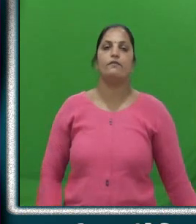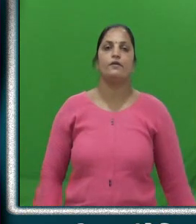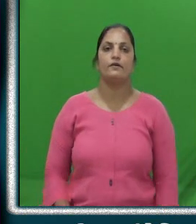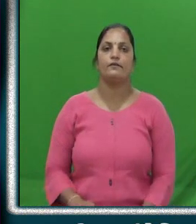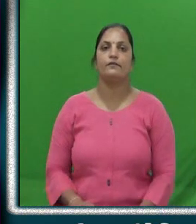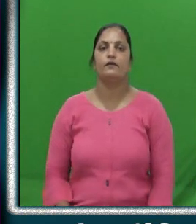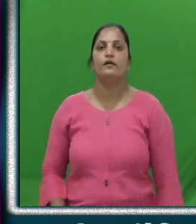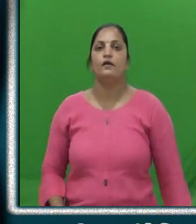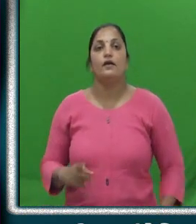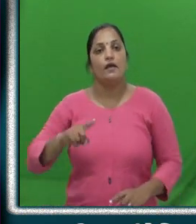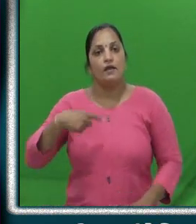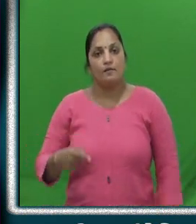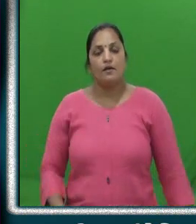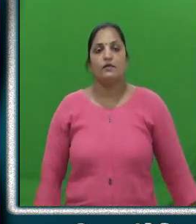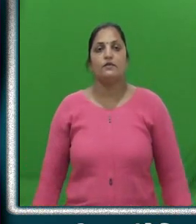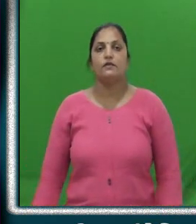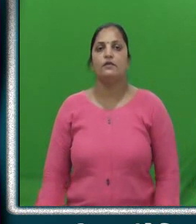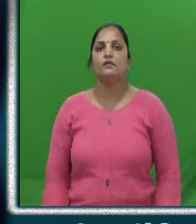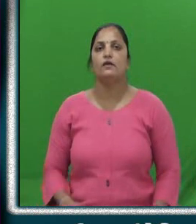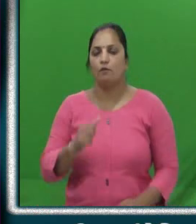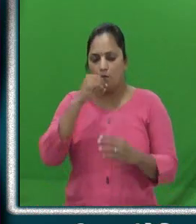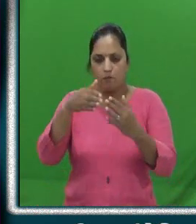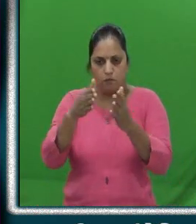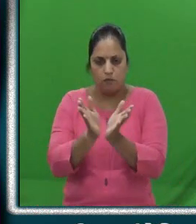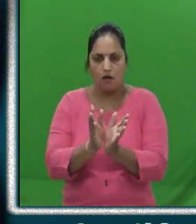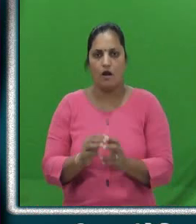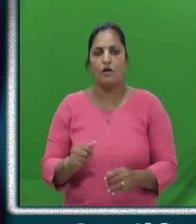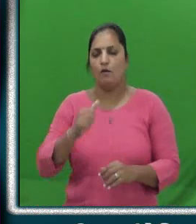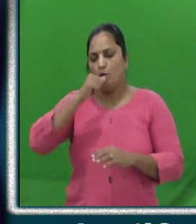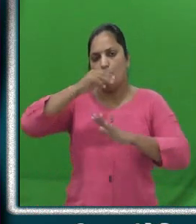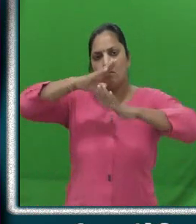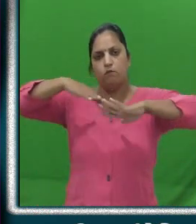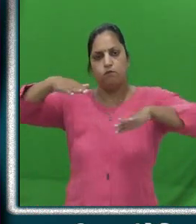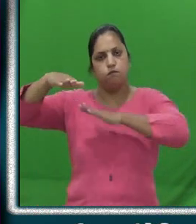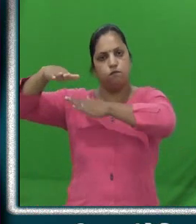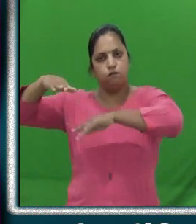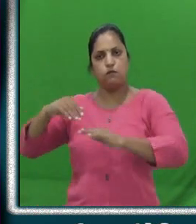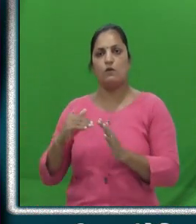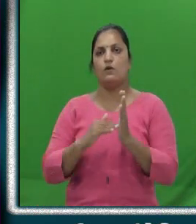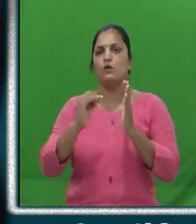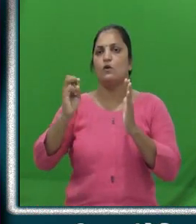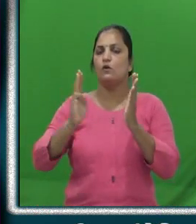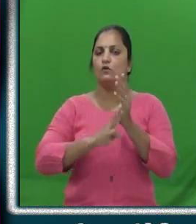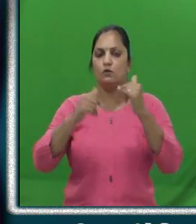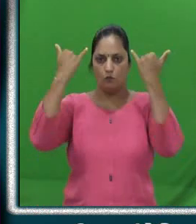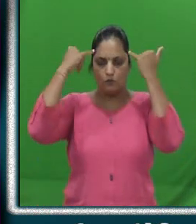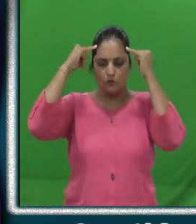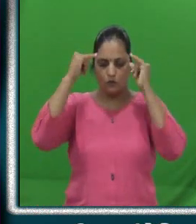માટેની કાર્યની શરૂઆત એના પછી તો એમને સરોવરો દરિયા કિનારાઓની સફાઈ કરી